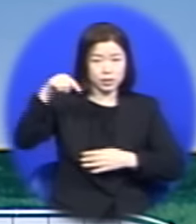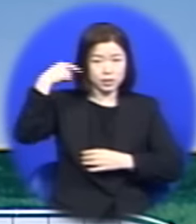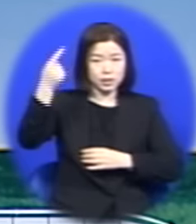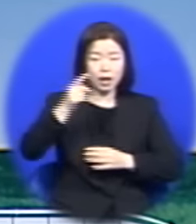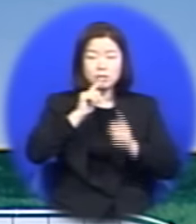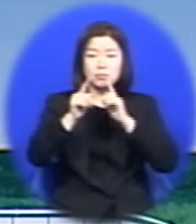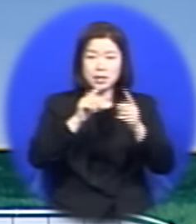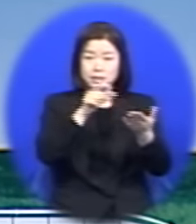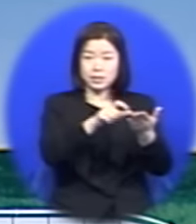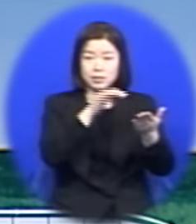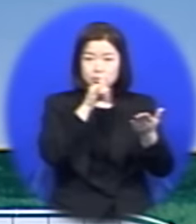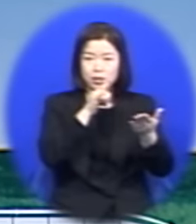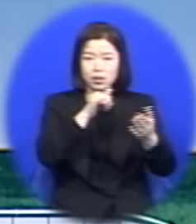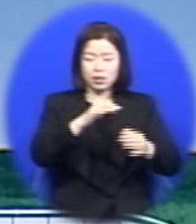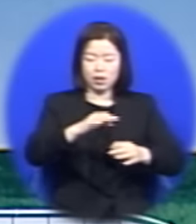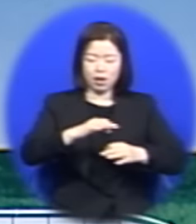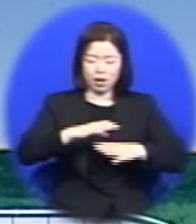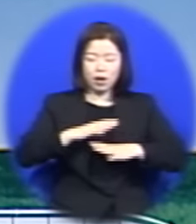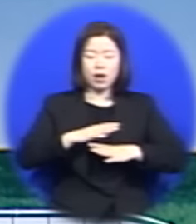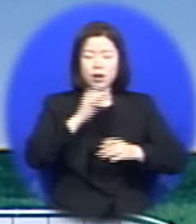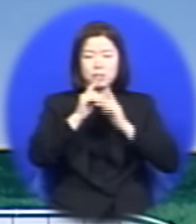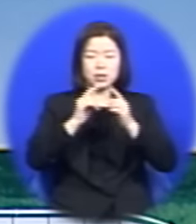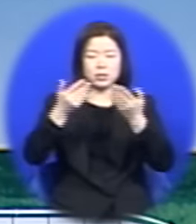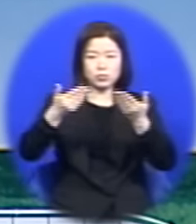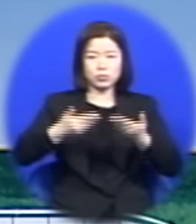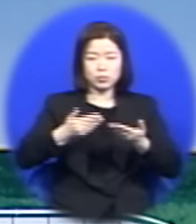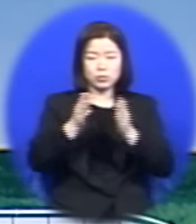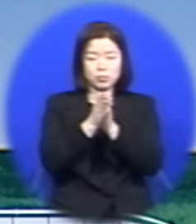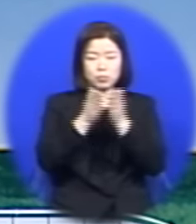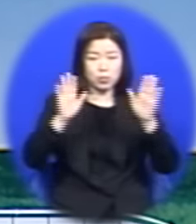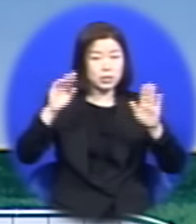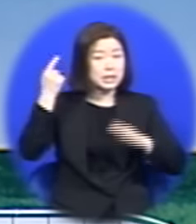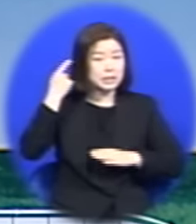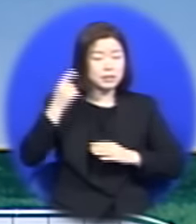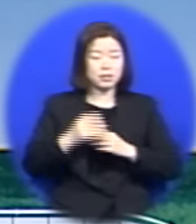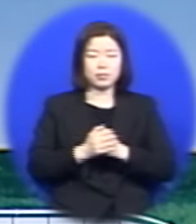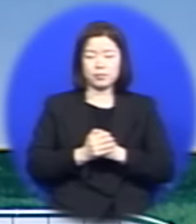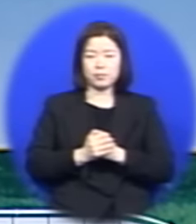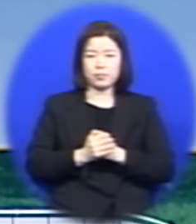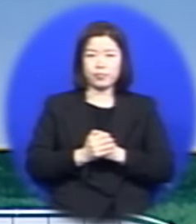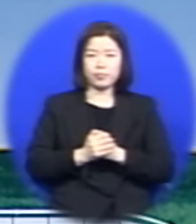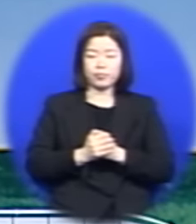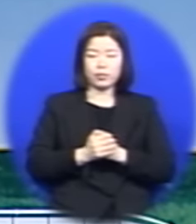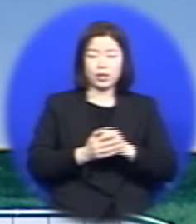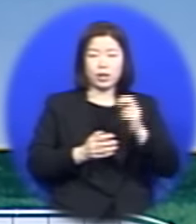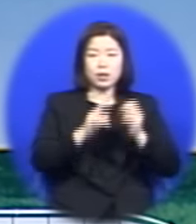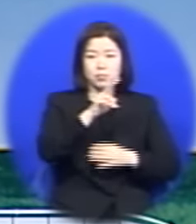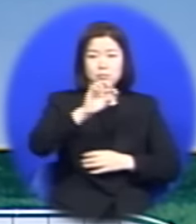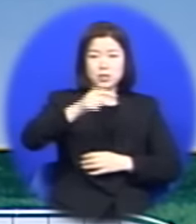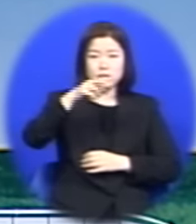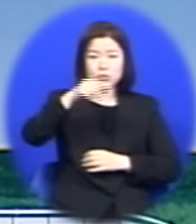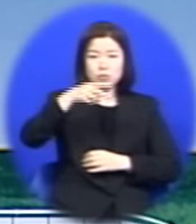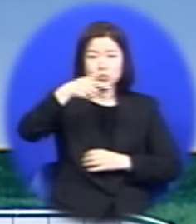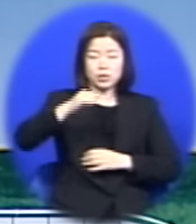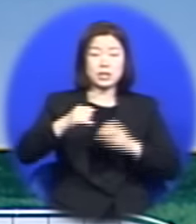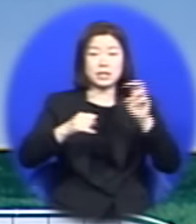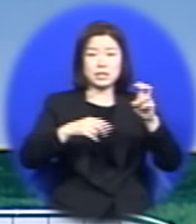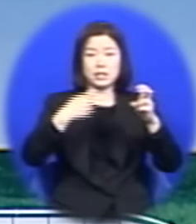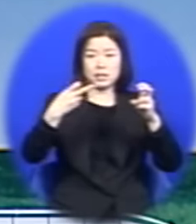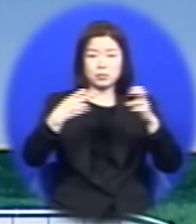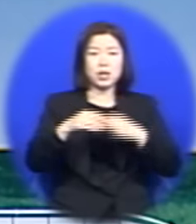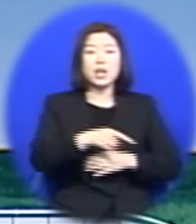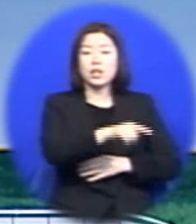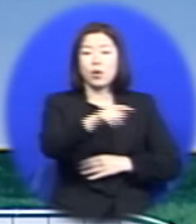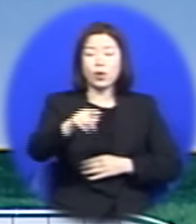말씀이 깜짝 놀랄 말씀을 모세가 듣습니다. 민수기 20장 12절에 너희가 나를